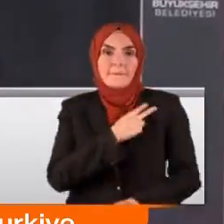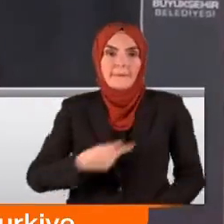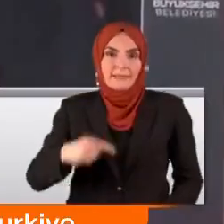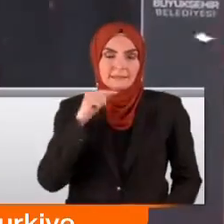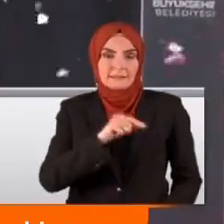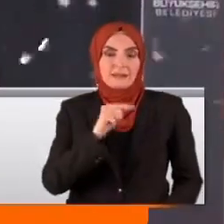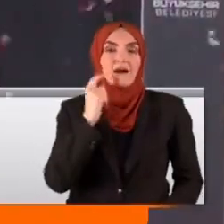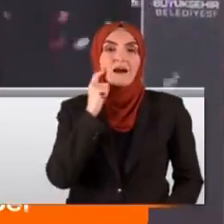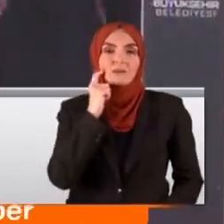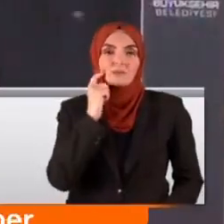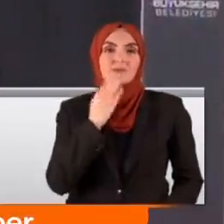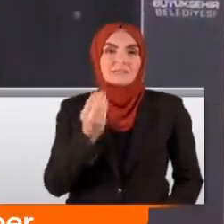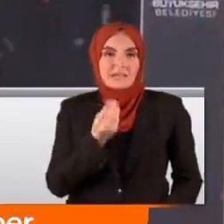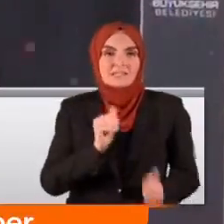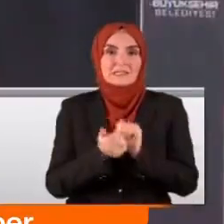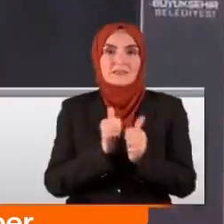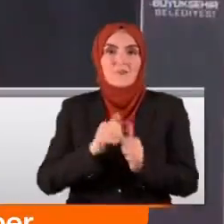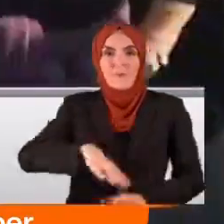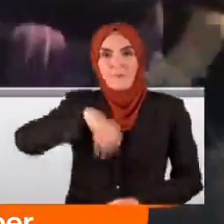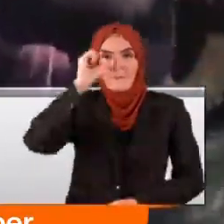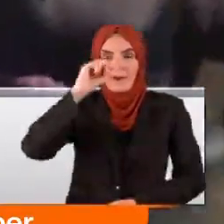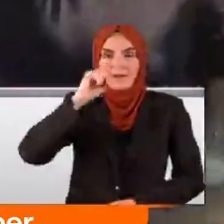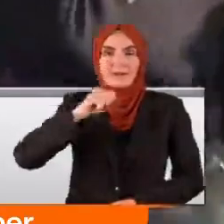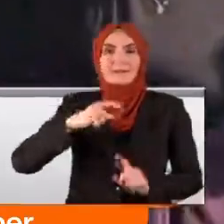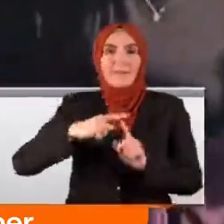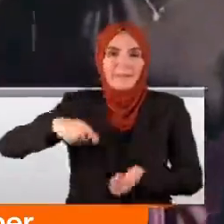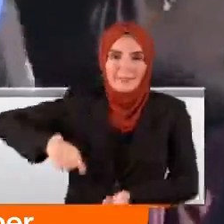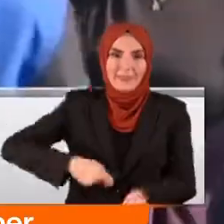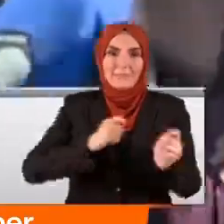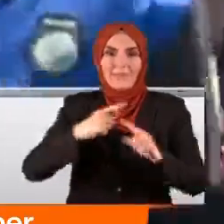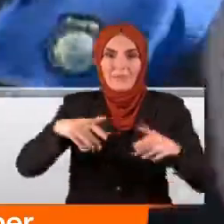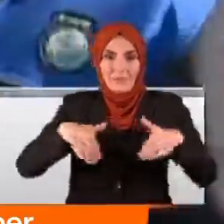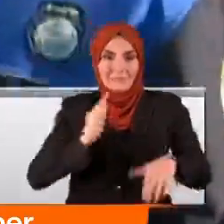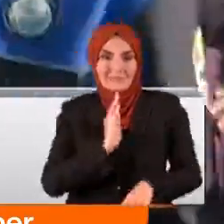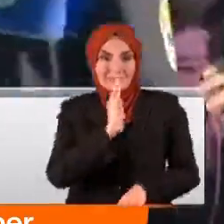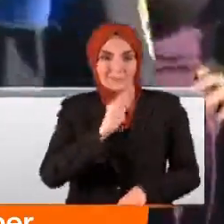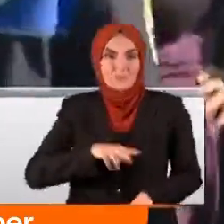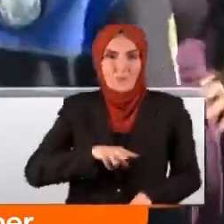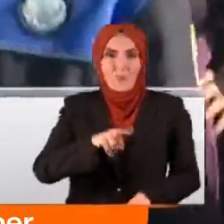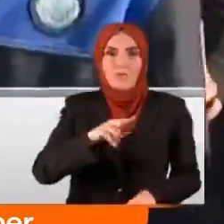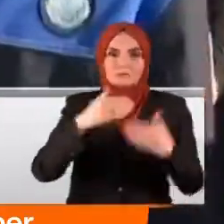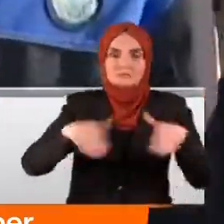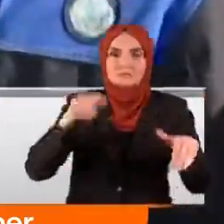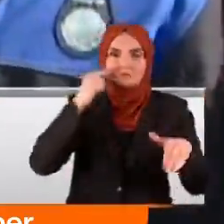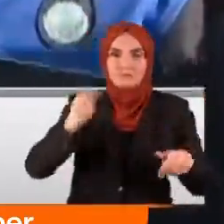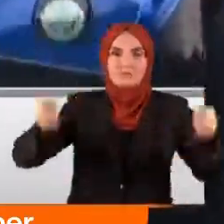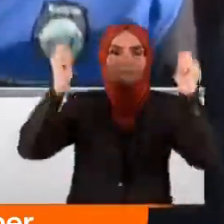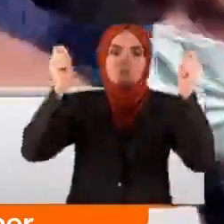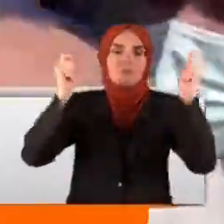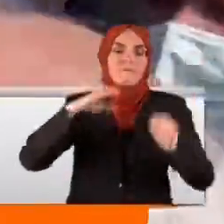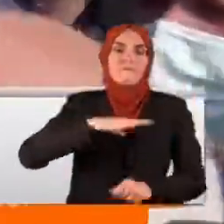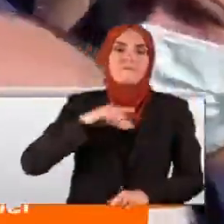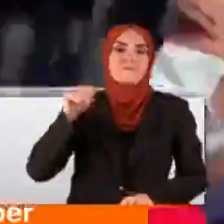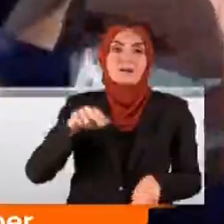Spor Merkezi temel atma merasimine gidiyordu ki yolunu işte bu pankartlar kesti. Kentsel dönüşüm çalışmaları bitirilmediği